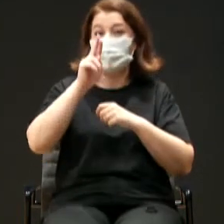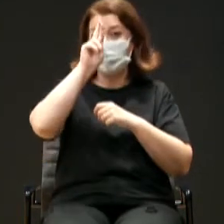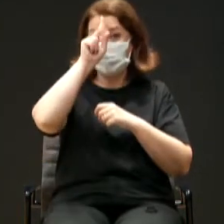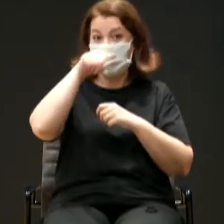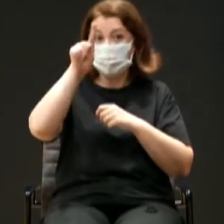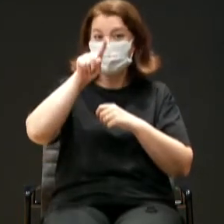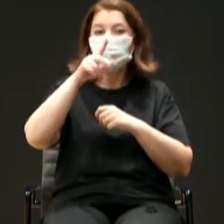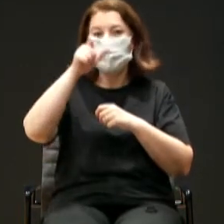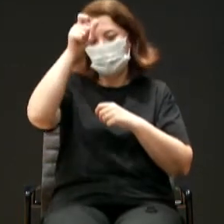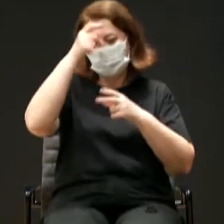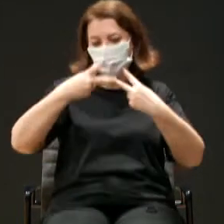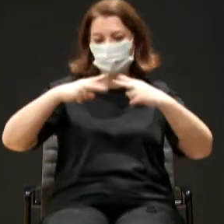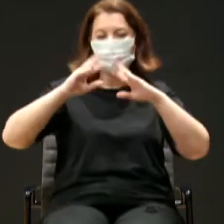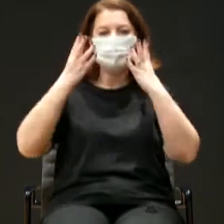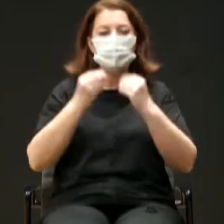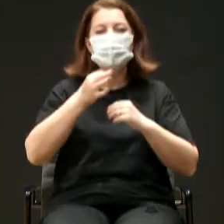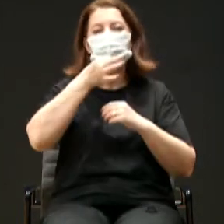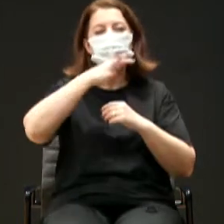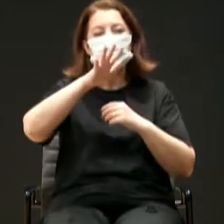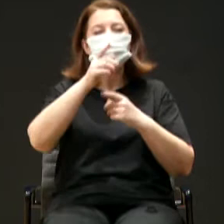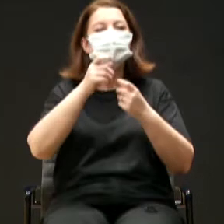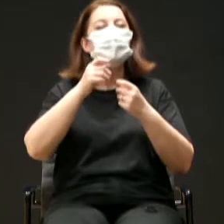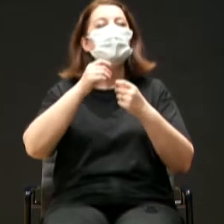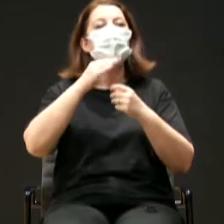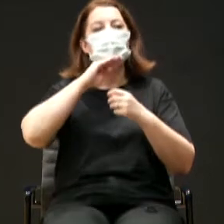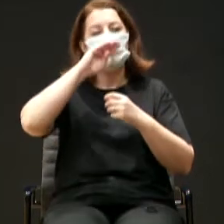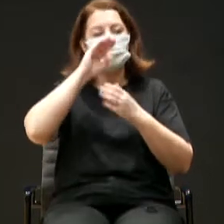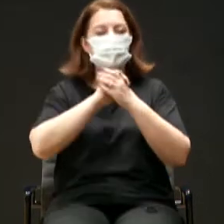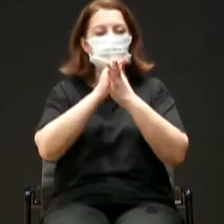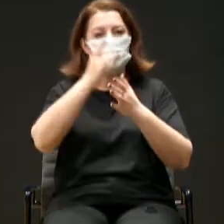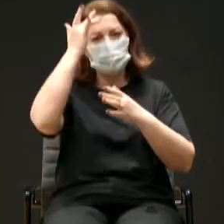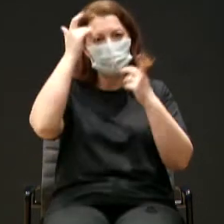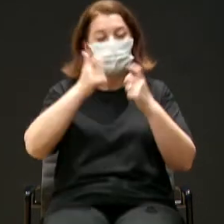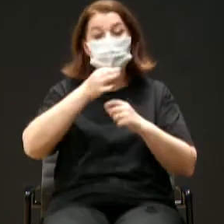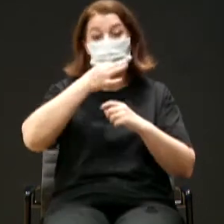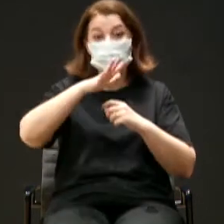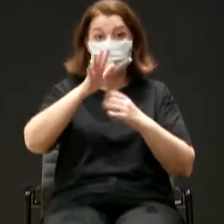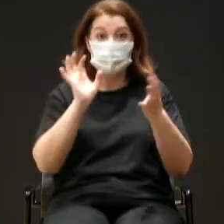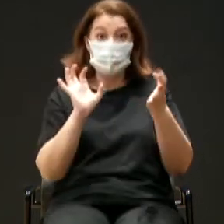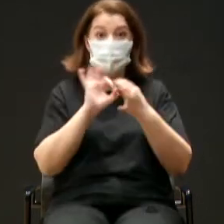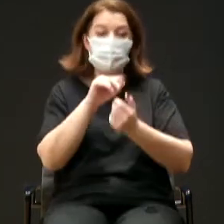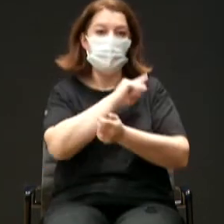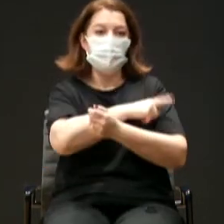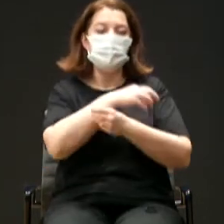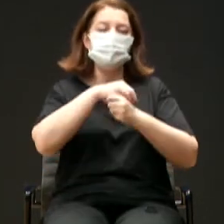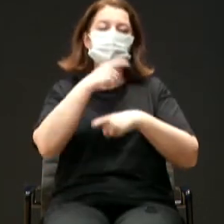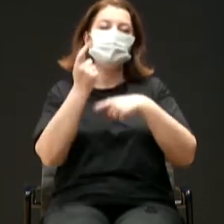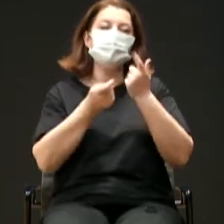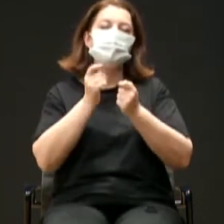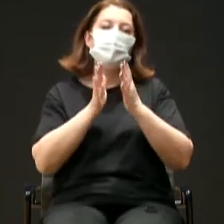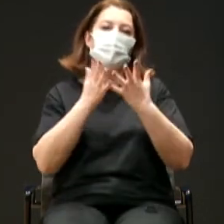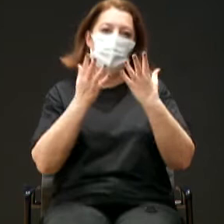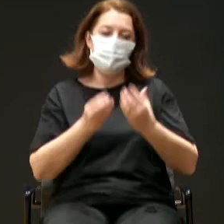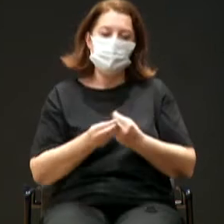1 Temmuz Denizcilik ve Kabotaj Bayramı'nı kutluyorum. Beylikdüzü'nün denizle bağını kuvvetlendirmek için çalışmalarımızı